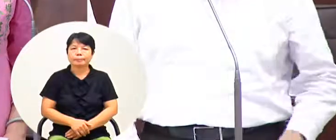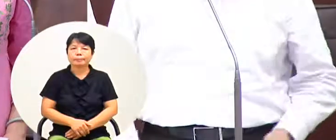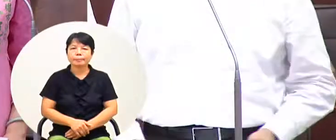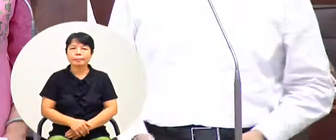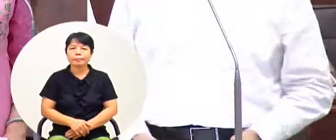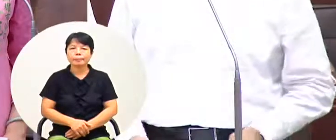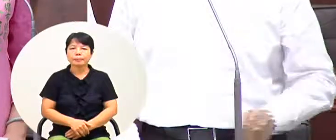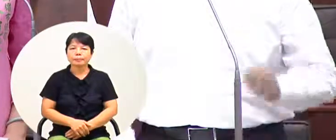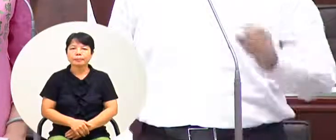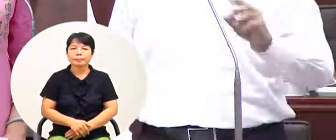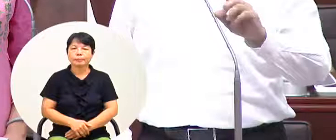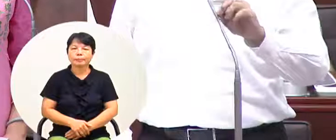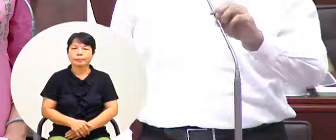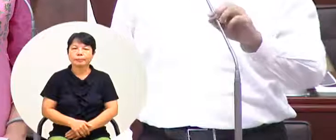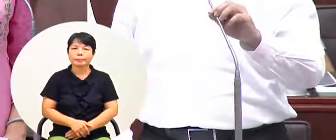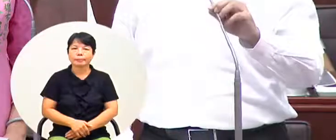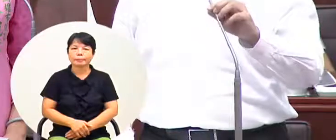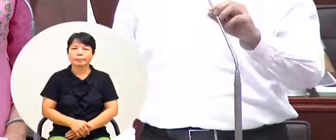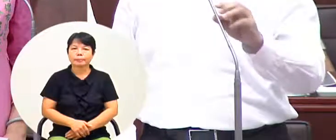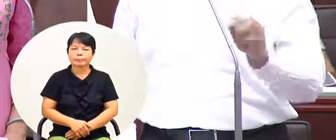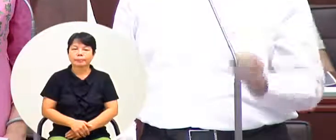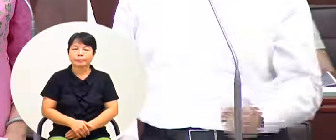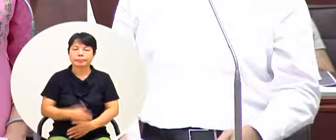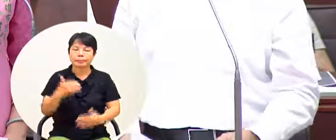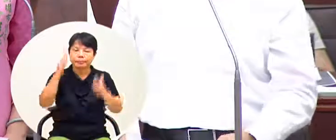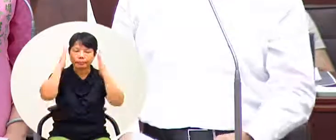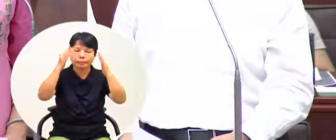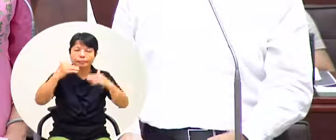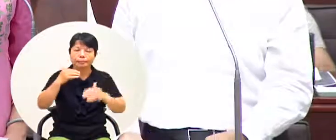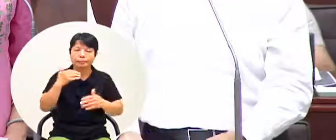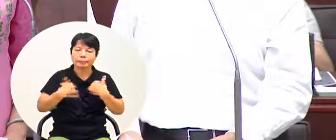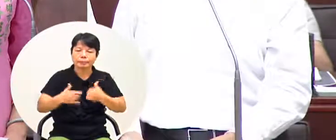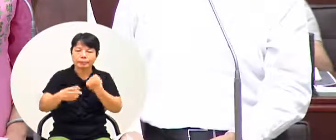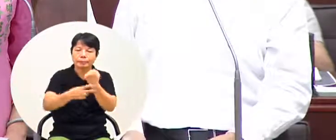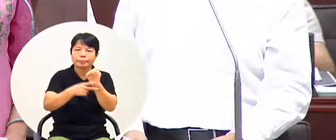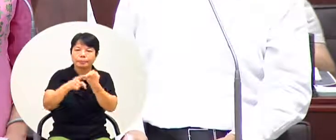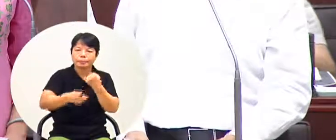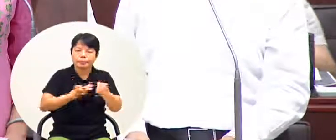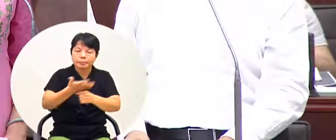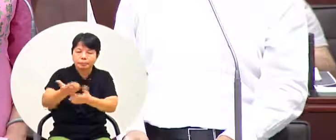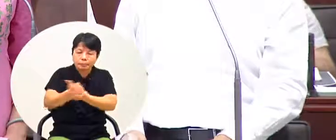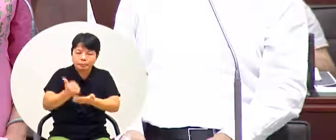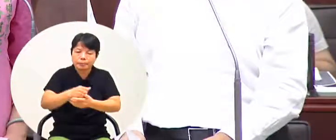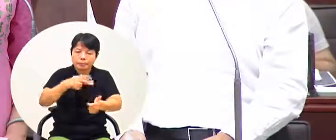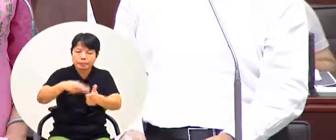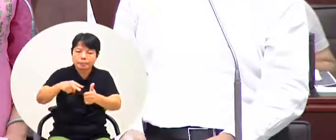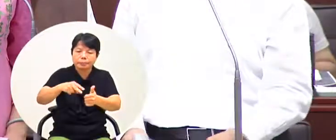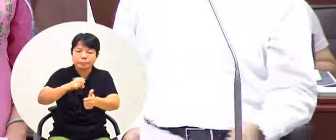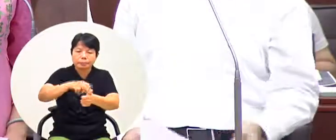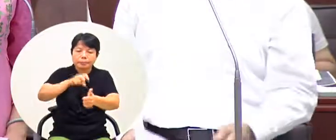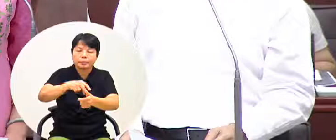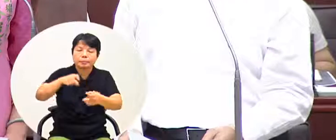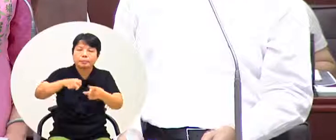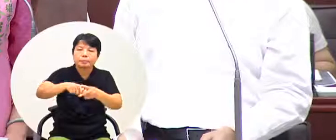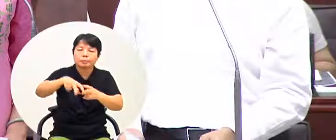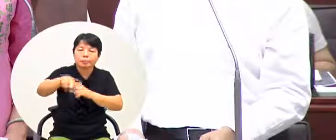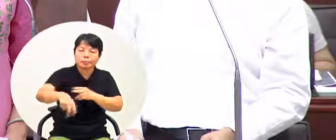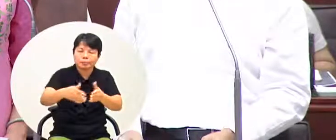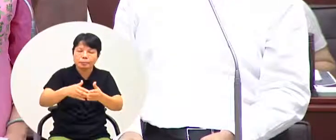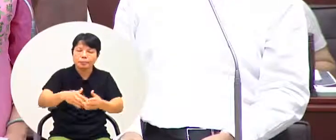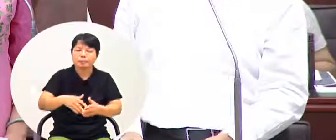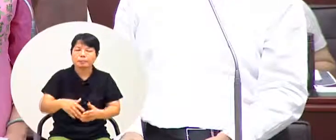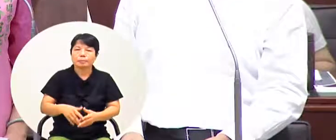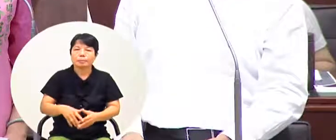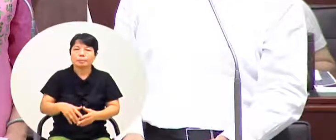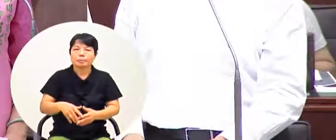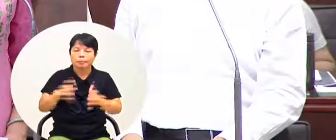哦，振兴里的部分我们也请我们两工处赶快来做振兴里改造的部分，先请我们两工